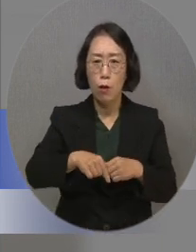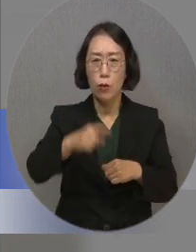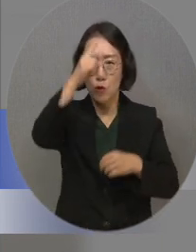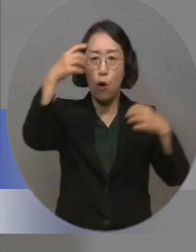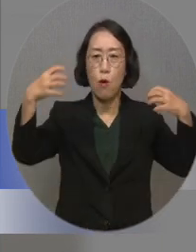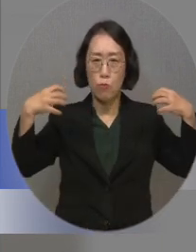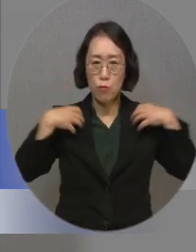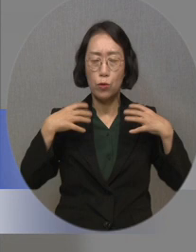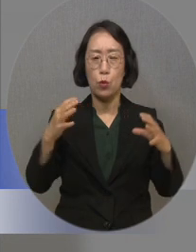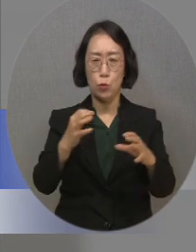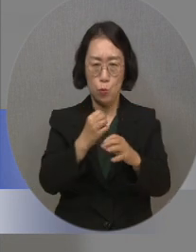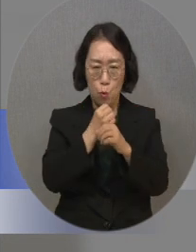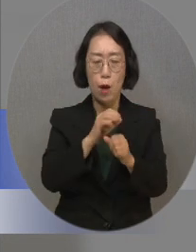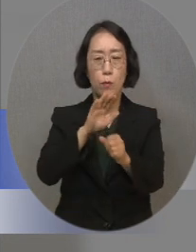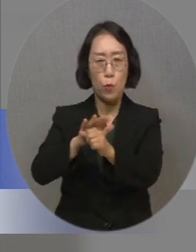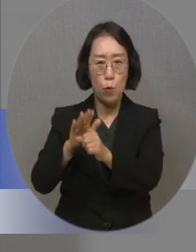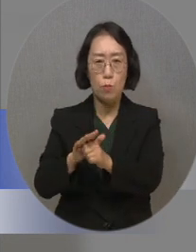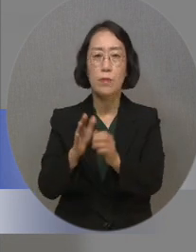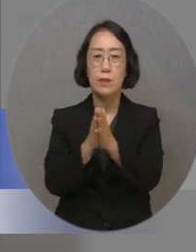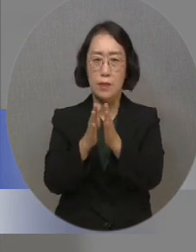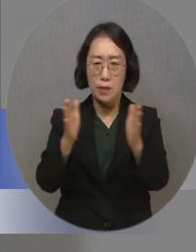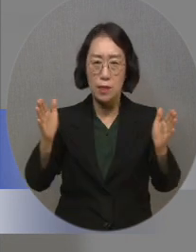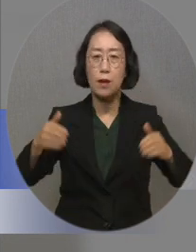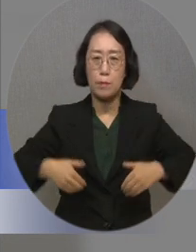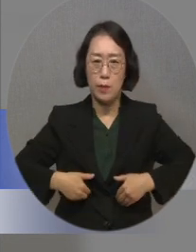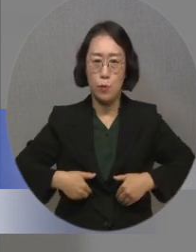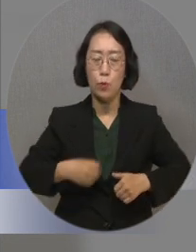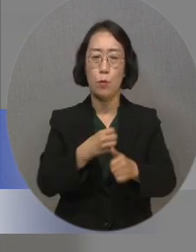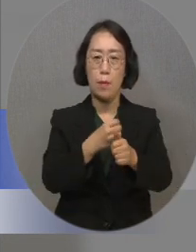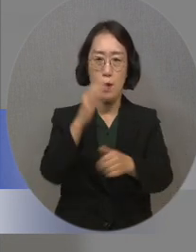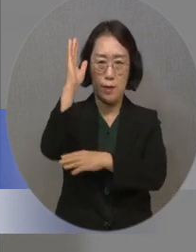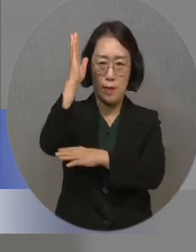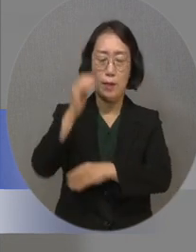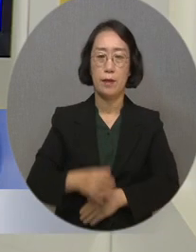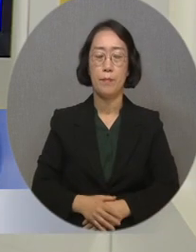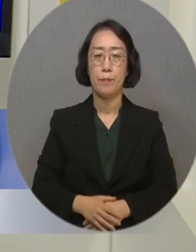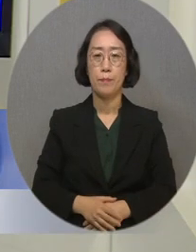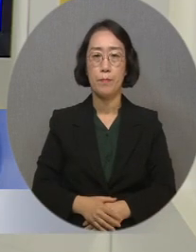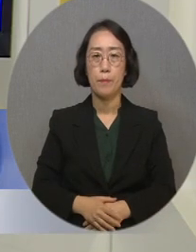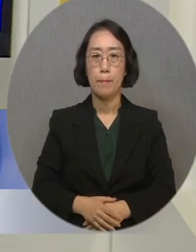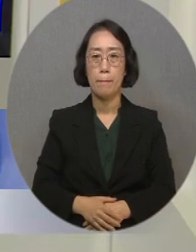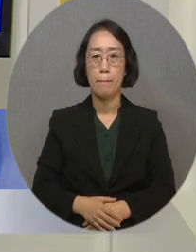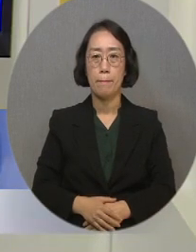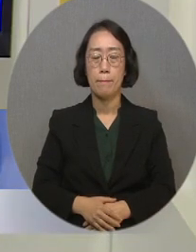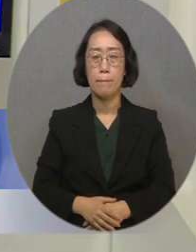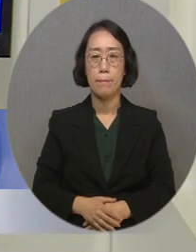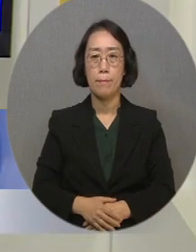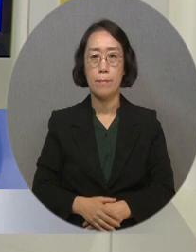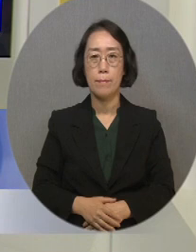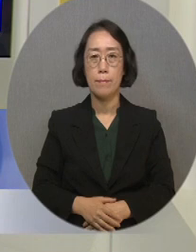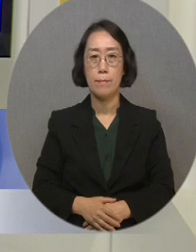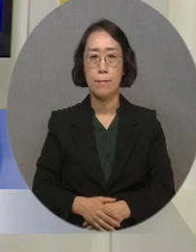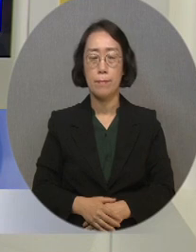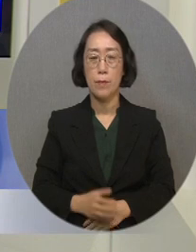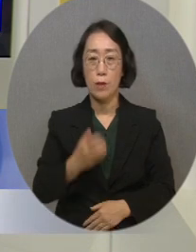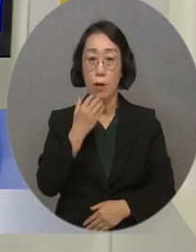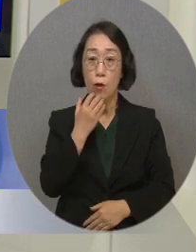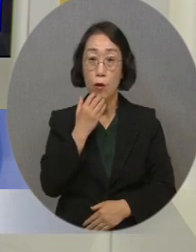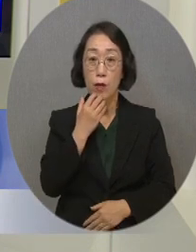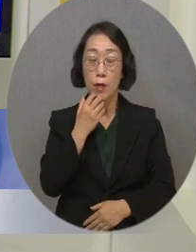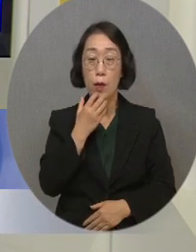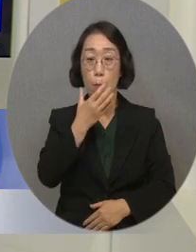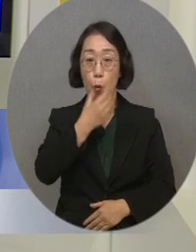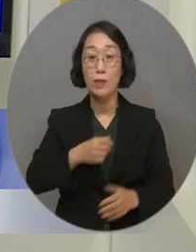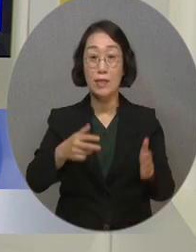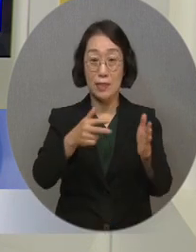차원 종합대책이 조속히 마련돼야 한다고 고 주장했습니다 다음 뉴스입니다 경기복지 재단이